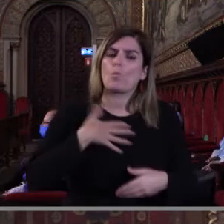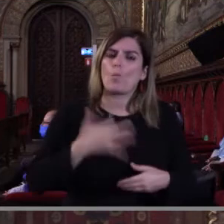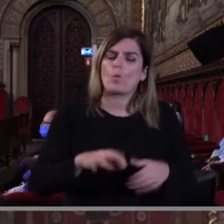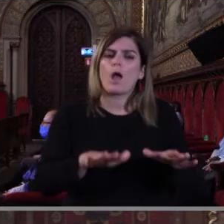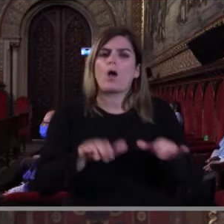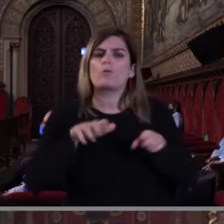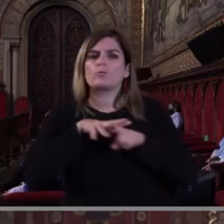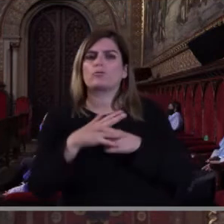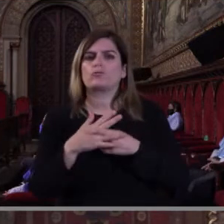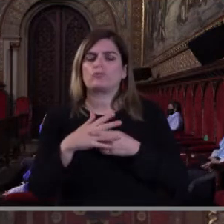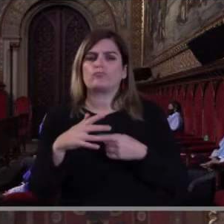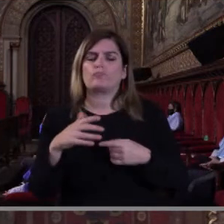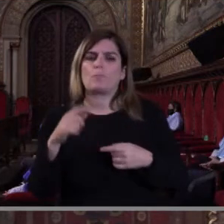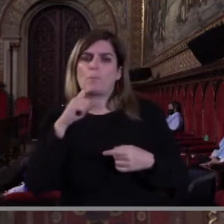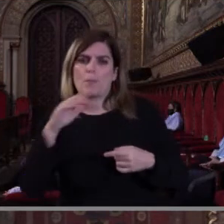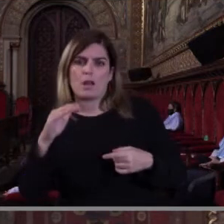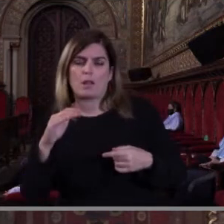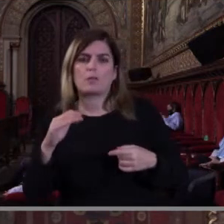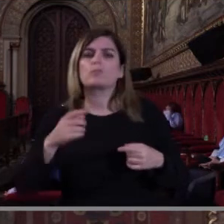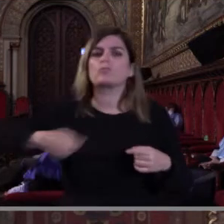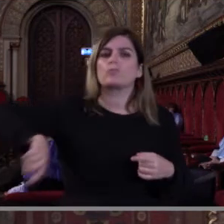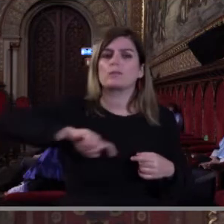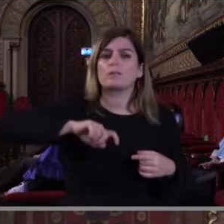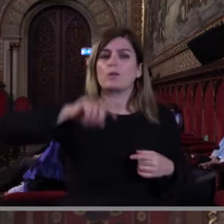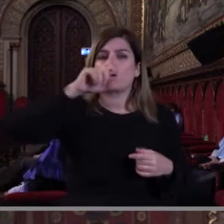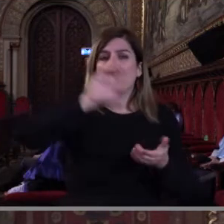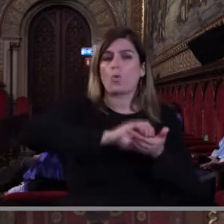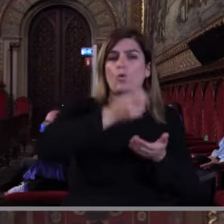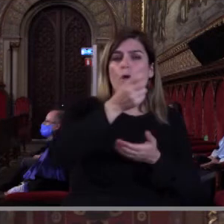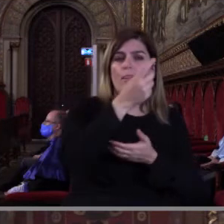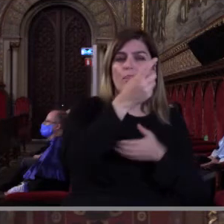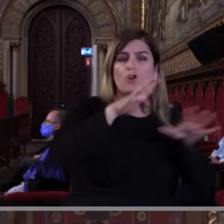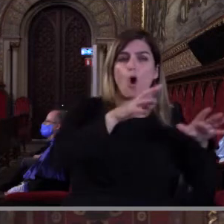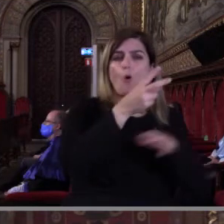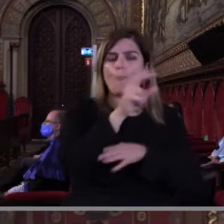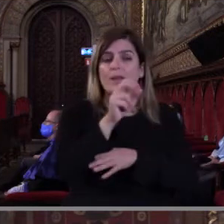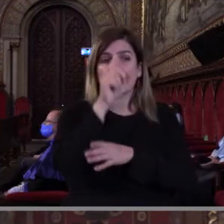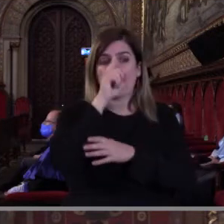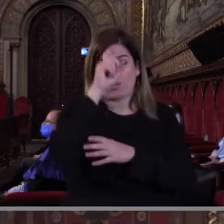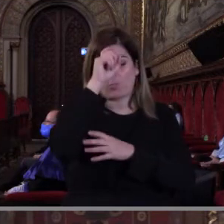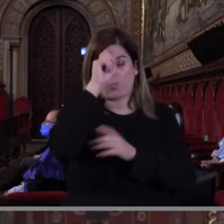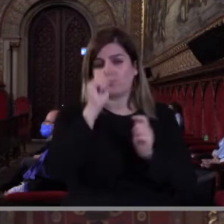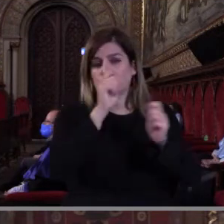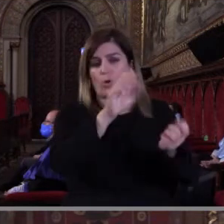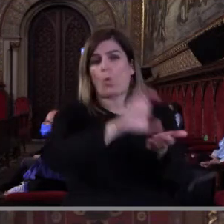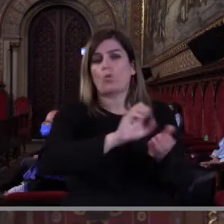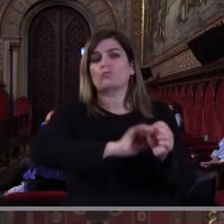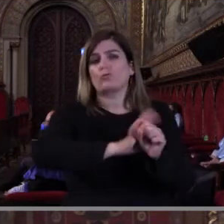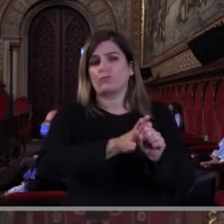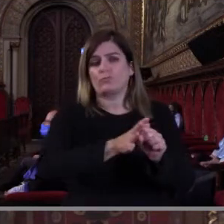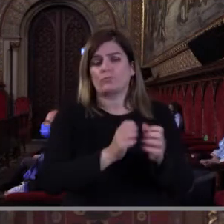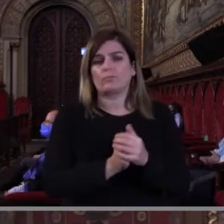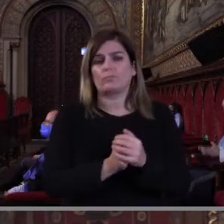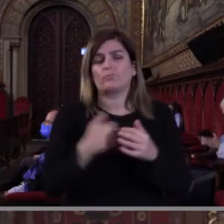favorables. Vam poder acabar dignament el curs 19-20, que serà recordat com el curs de la pandèmia.